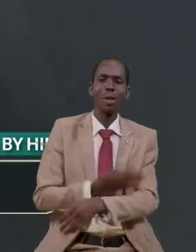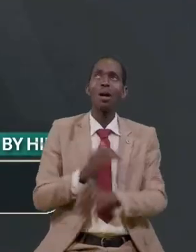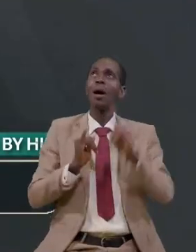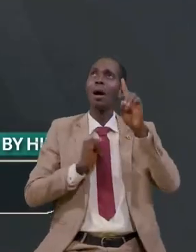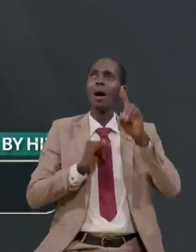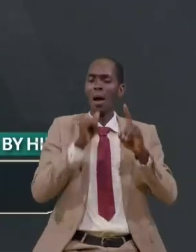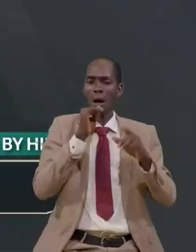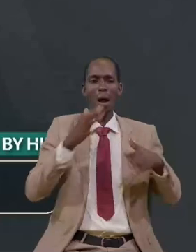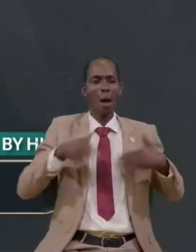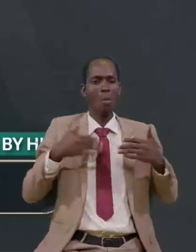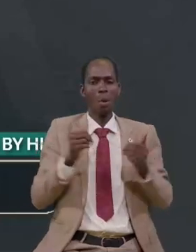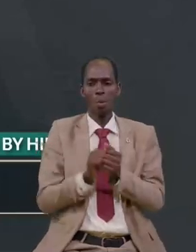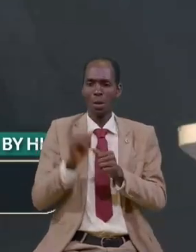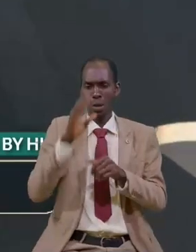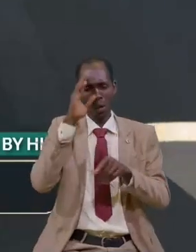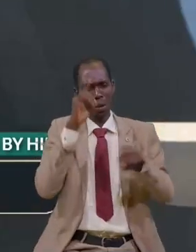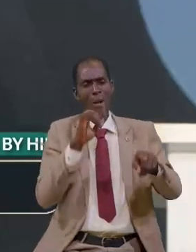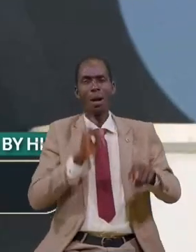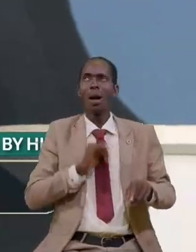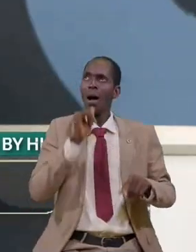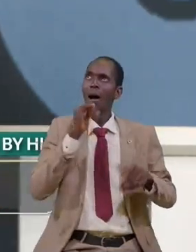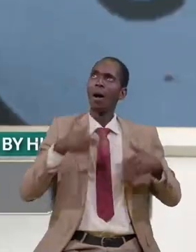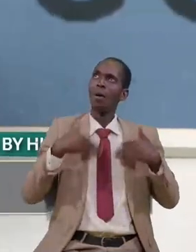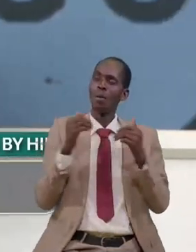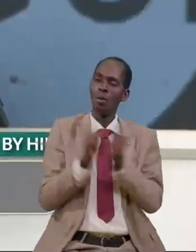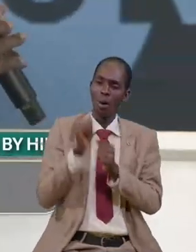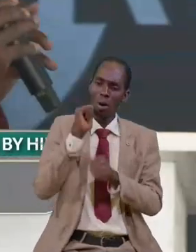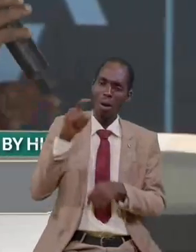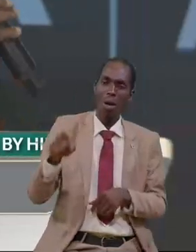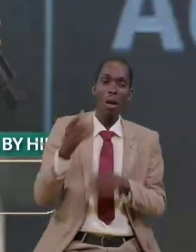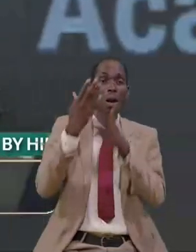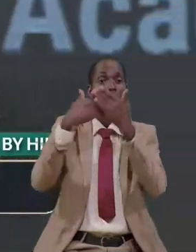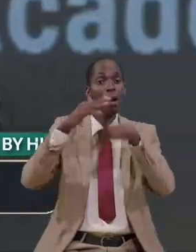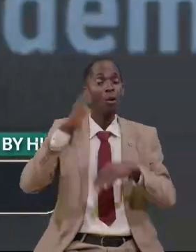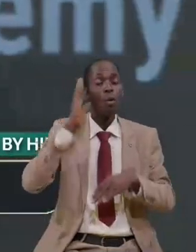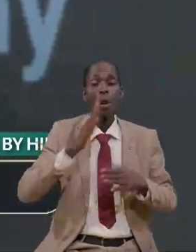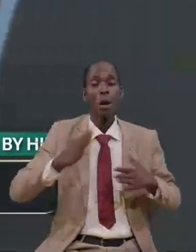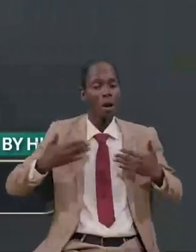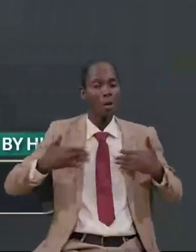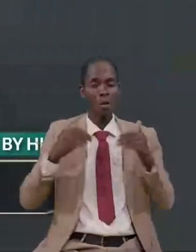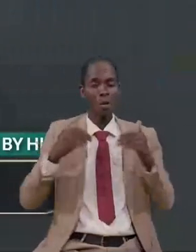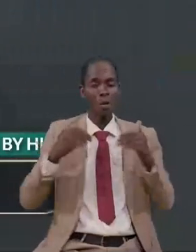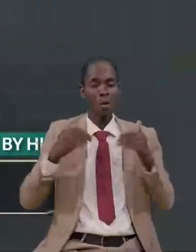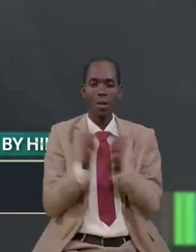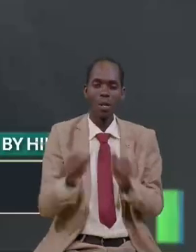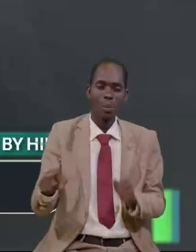suis content de lui, content d'elle. Le ciel sera content de toi.